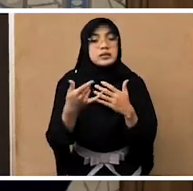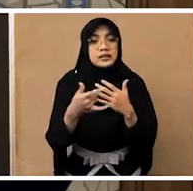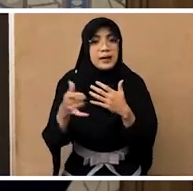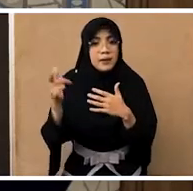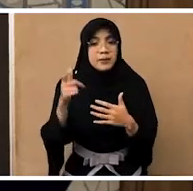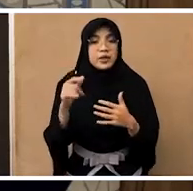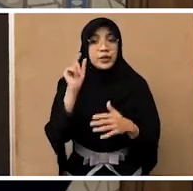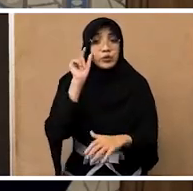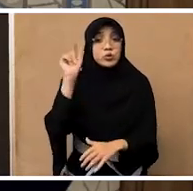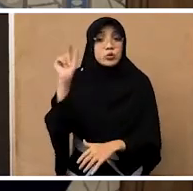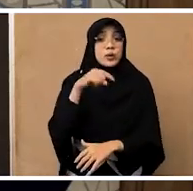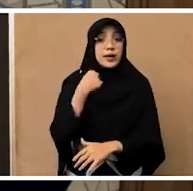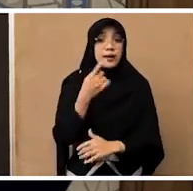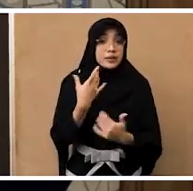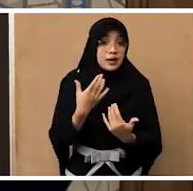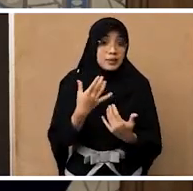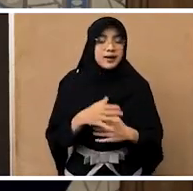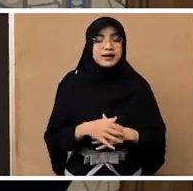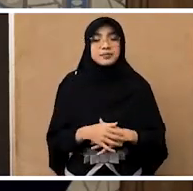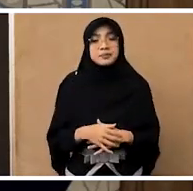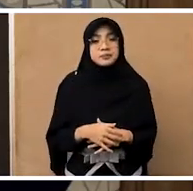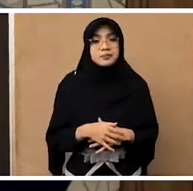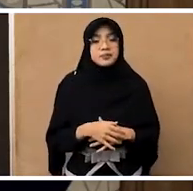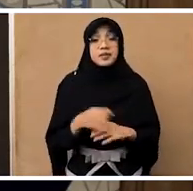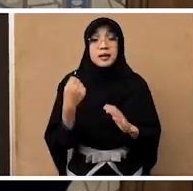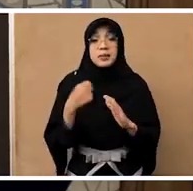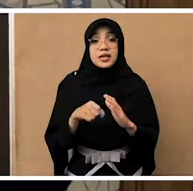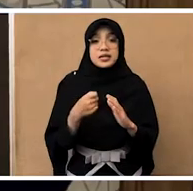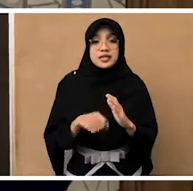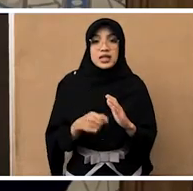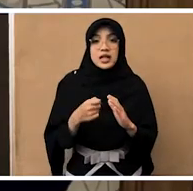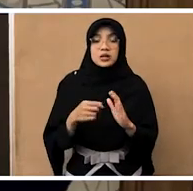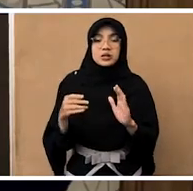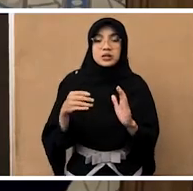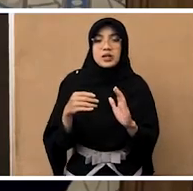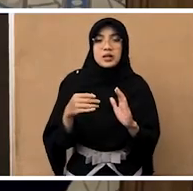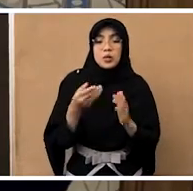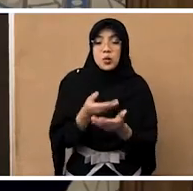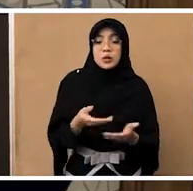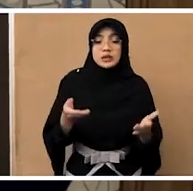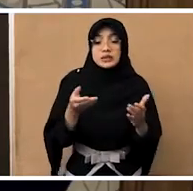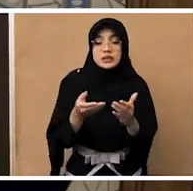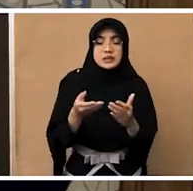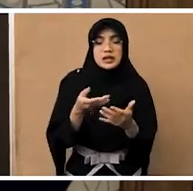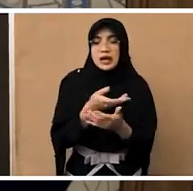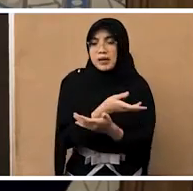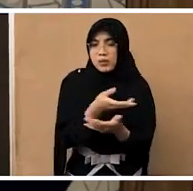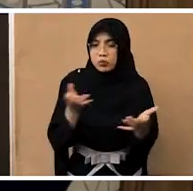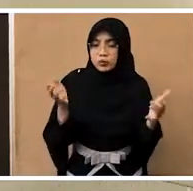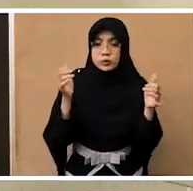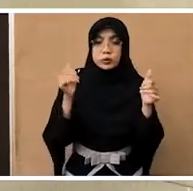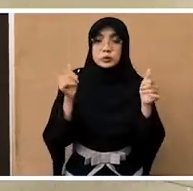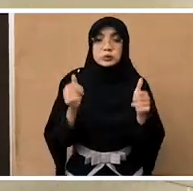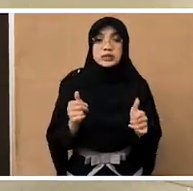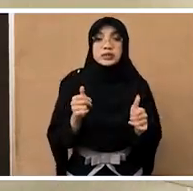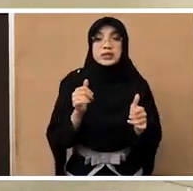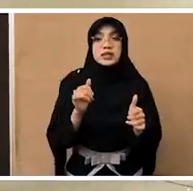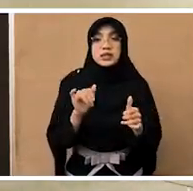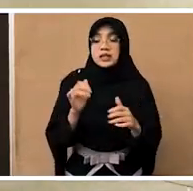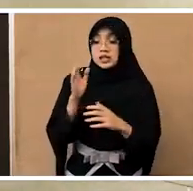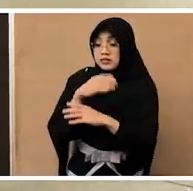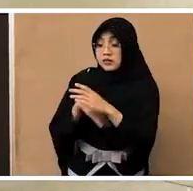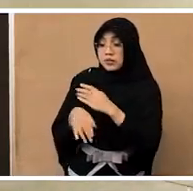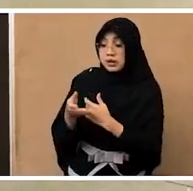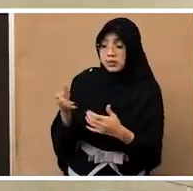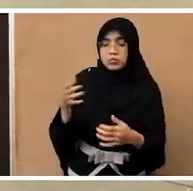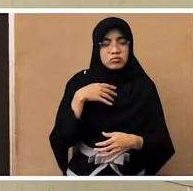memang usulan kami merubah pasalnya bukan melekatkan pada kondisi kondisi bisa apapun tapi divabel juga